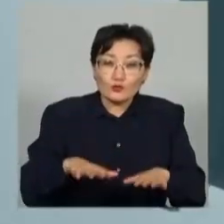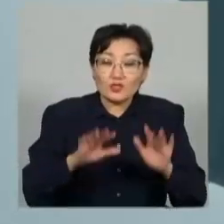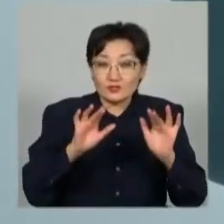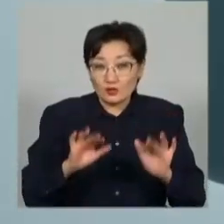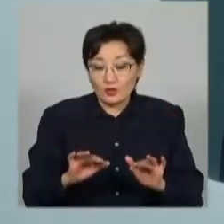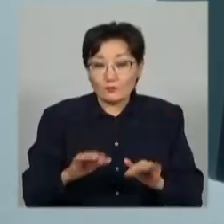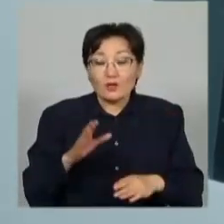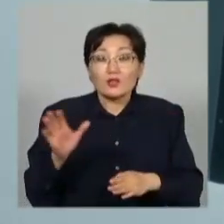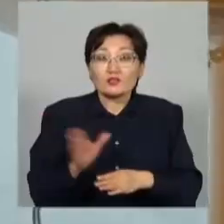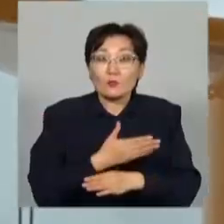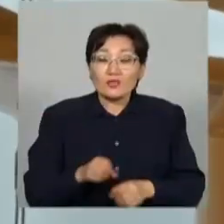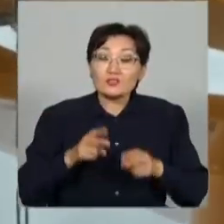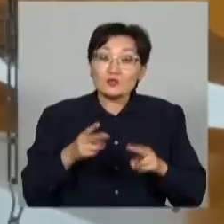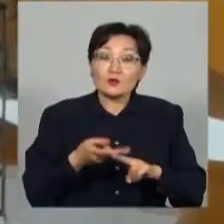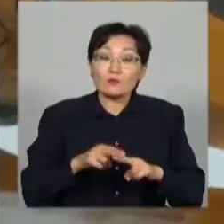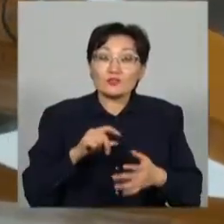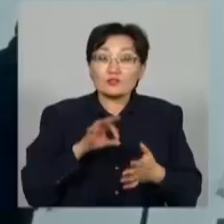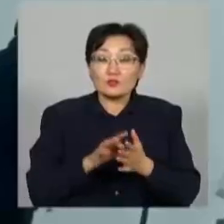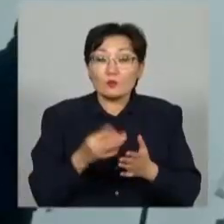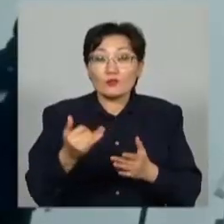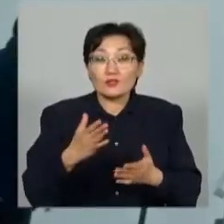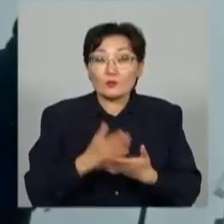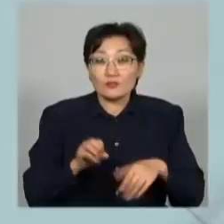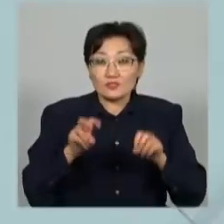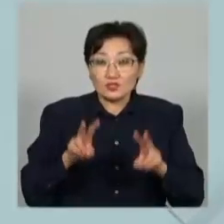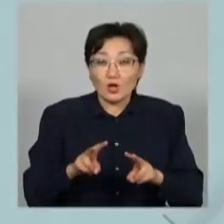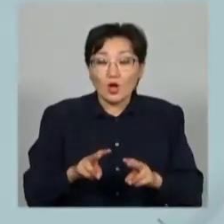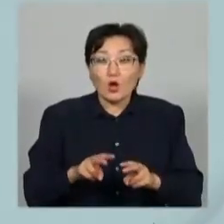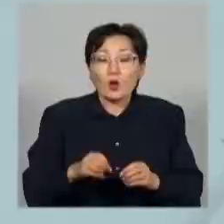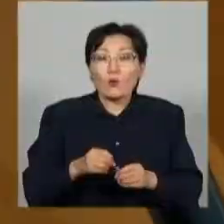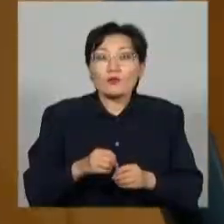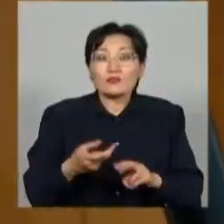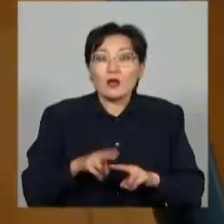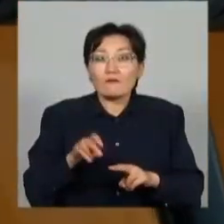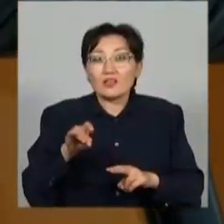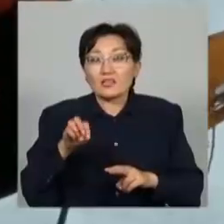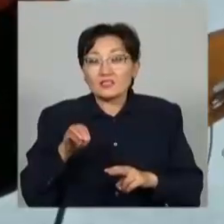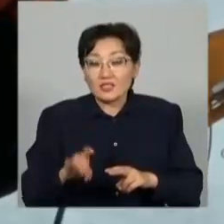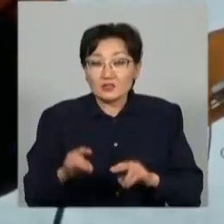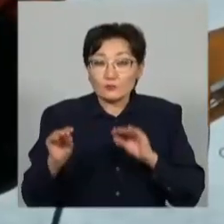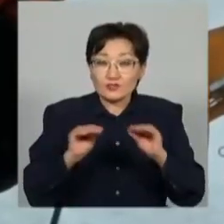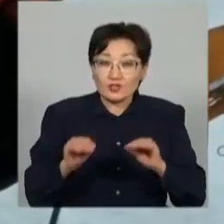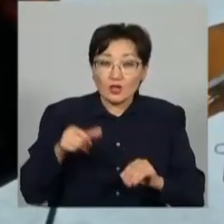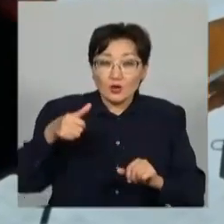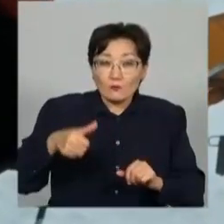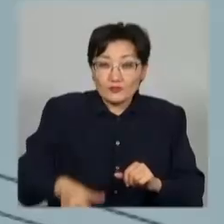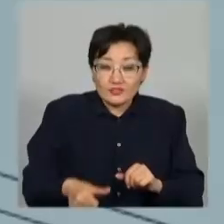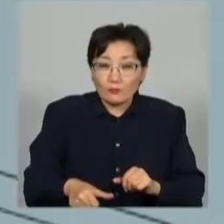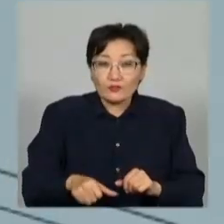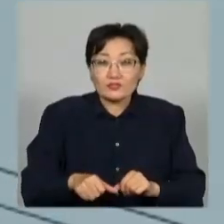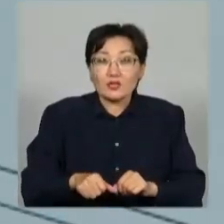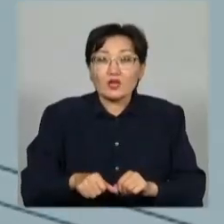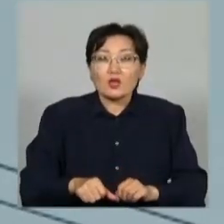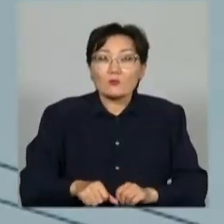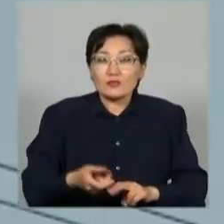самым предотвращая угрозу. Для этих целей у них есть специальная пушка – аваланчер. Это устройство на сжатом воздухе для метания на